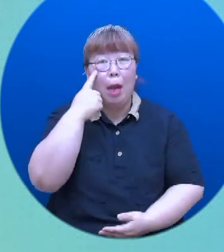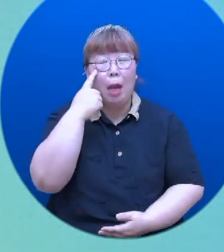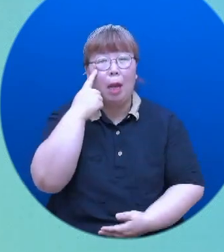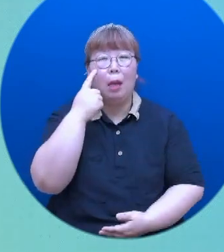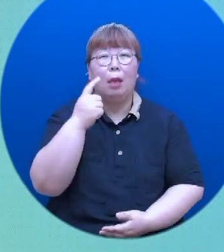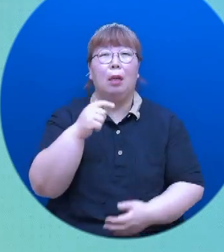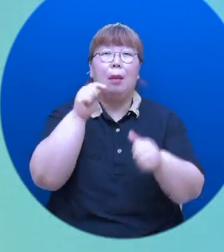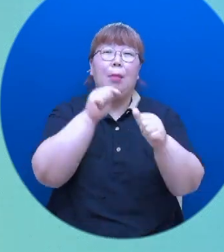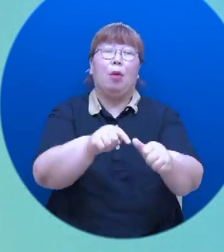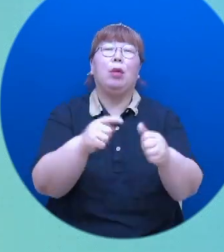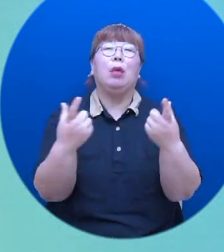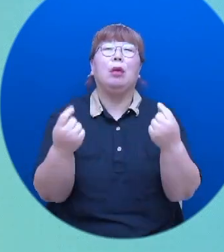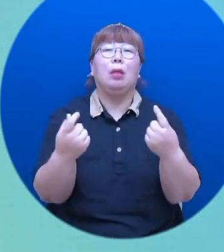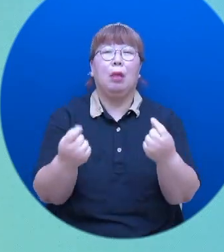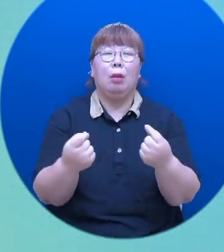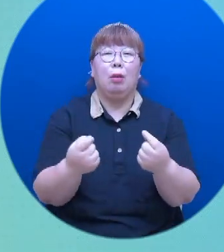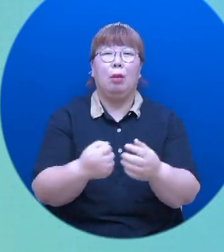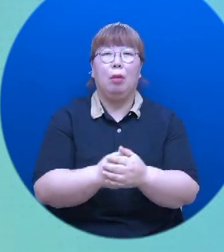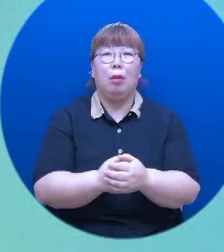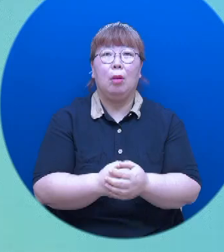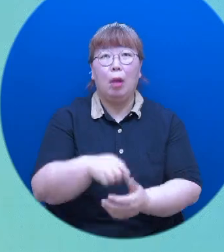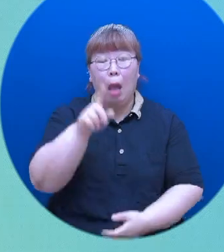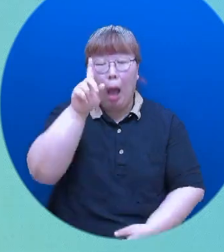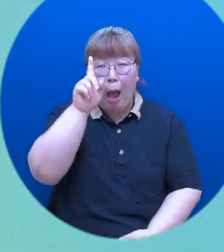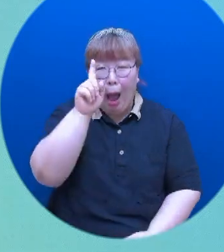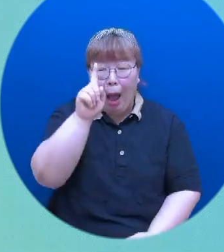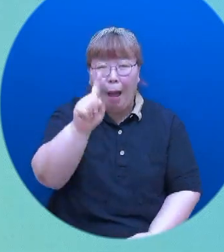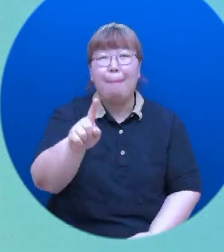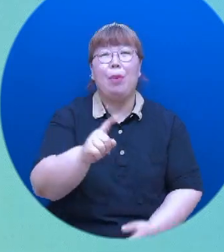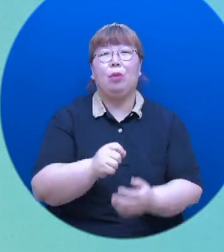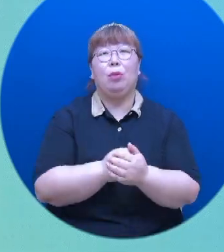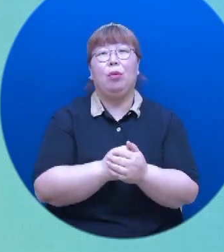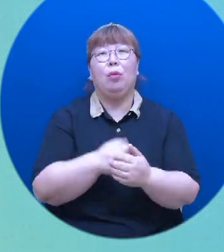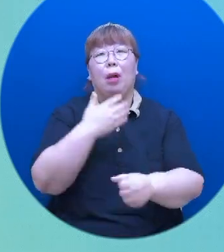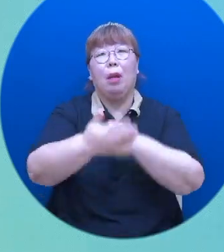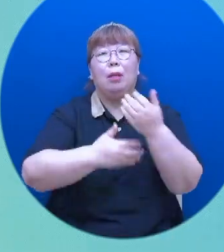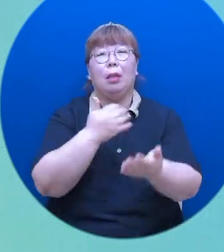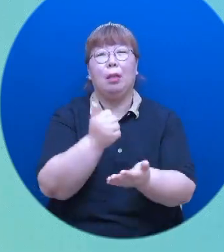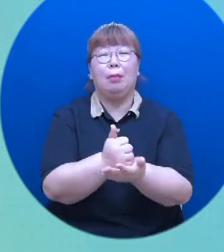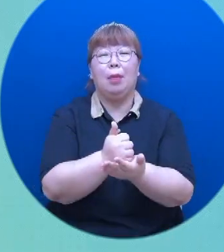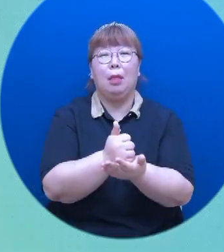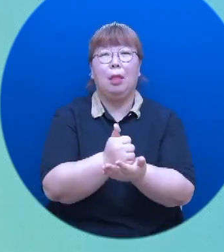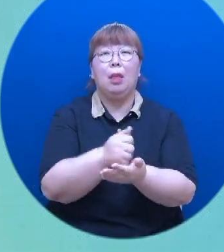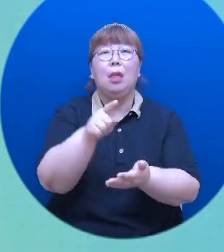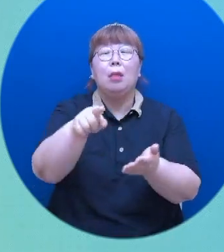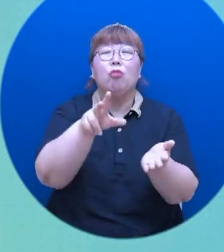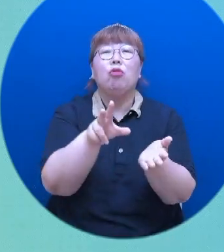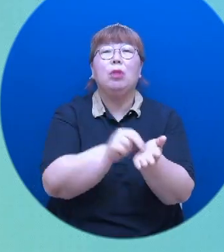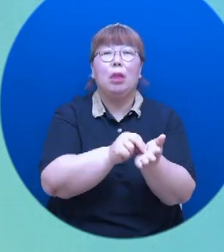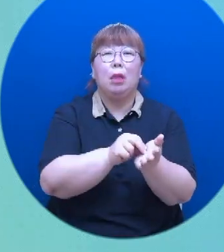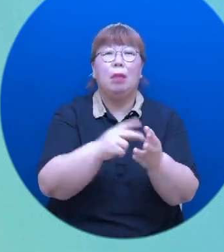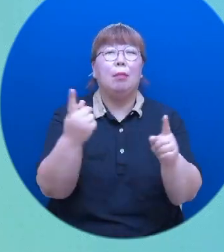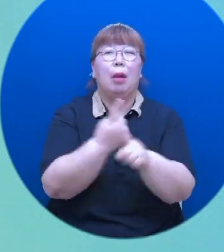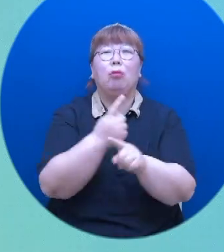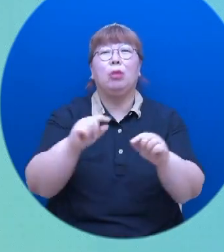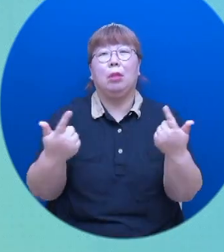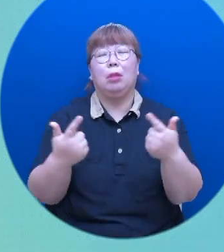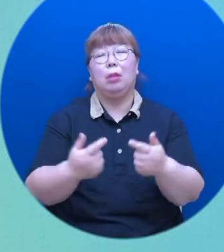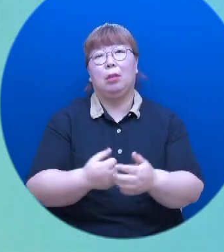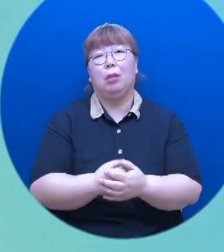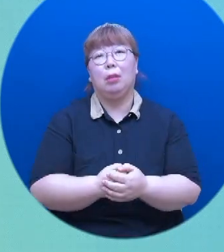이것은 한 번도 역사 이래 하나님께서 이 문제를 바꾸지 않아요.